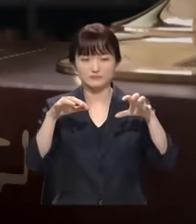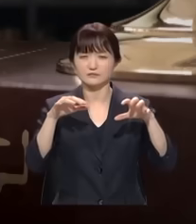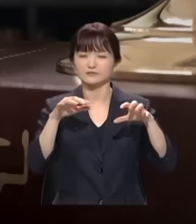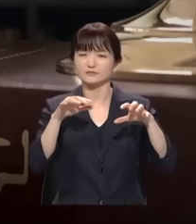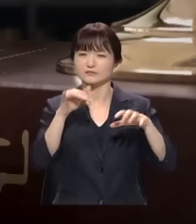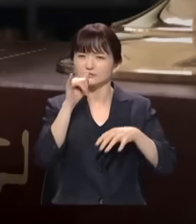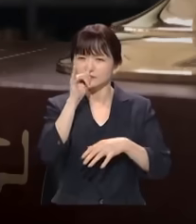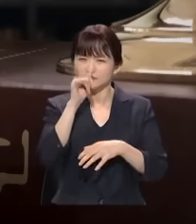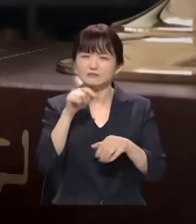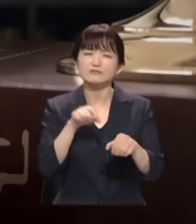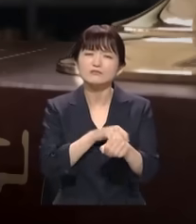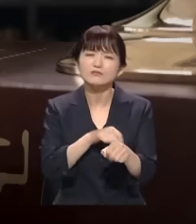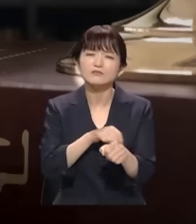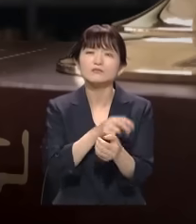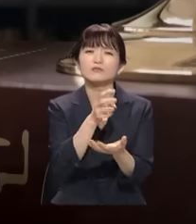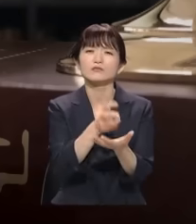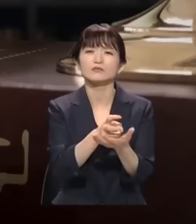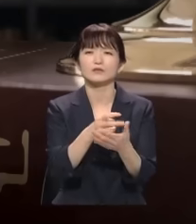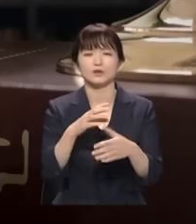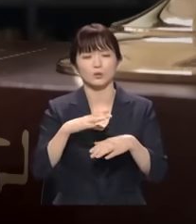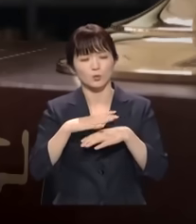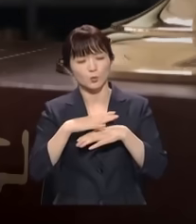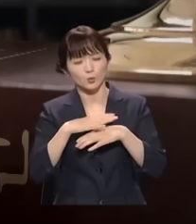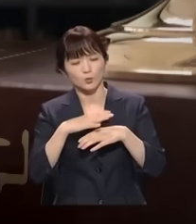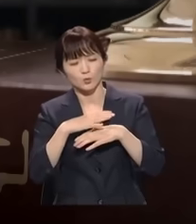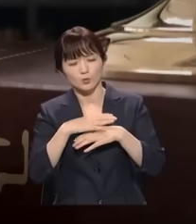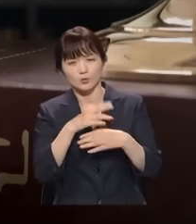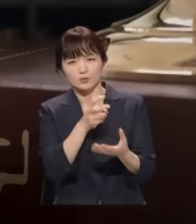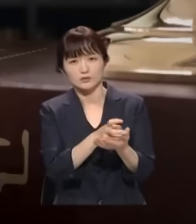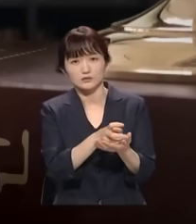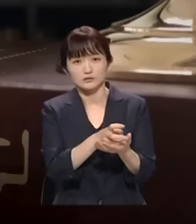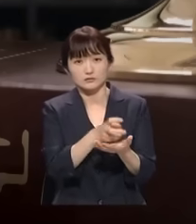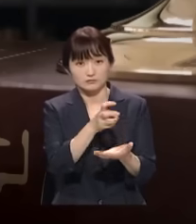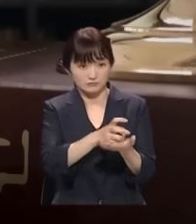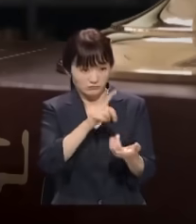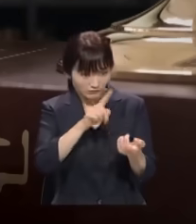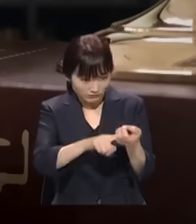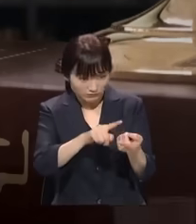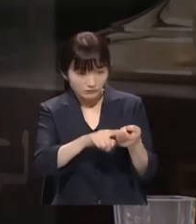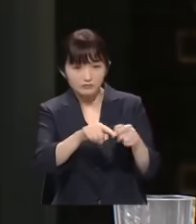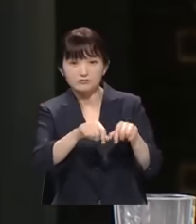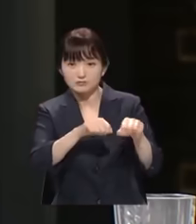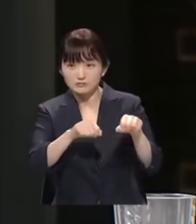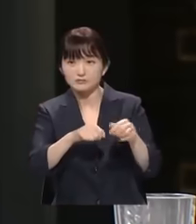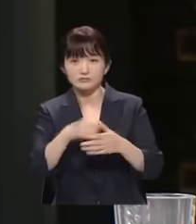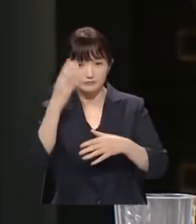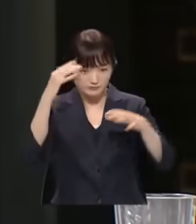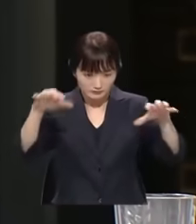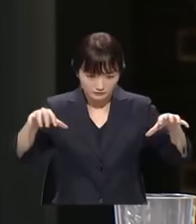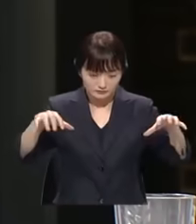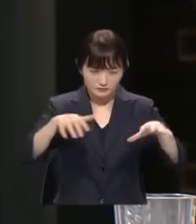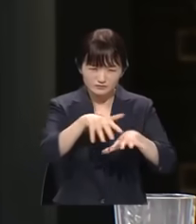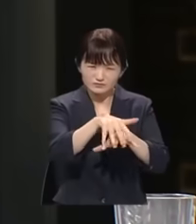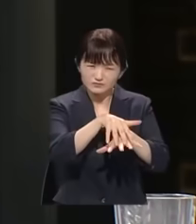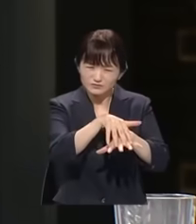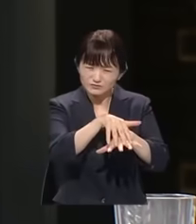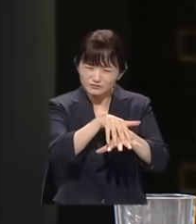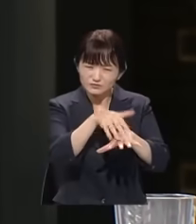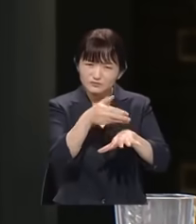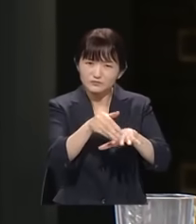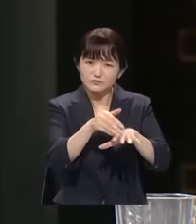특별한 법이래요 정말 무서운 법이랍니다 정말이 법대로만 하면 대한민국에는 조폭은 정말 씨가 말라야 되는 거거든요